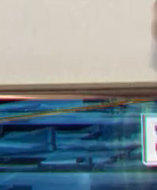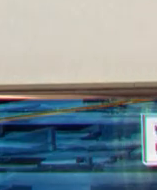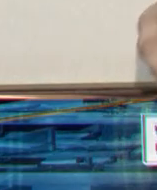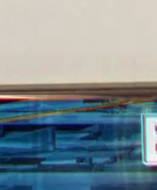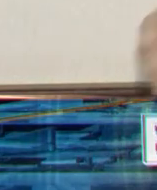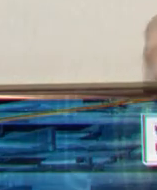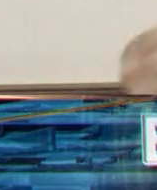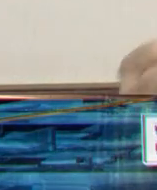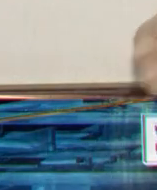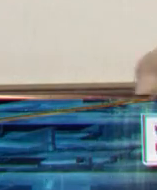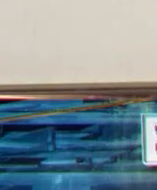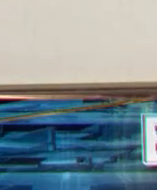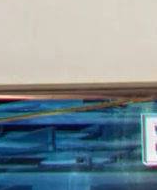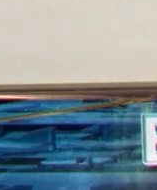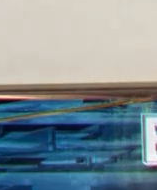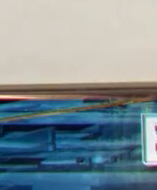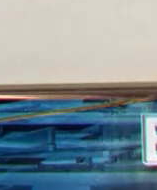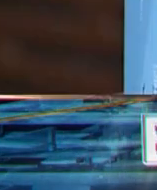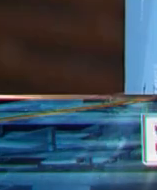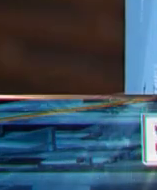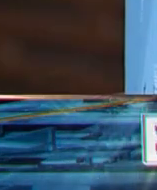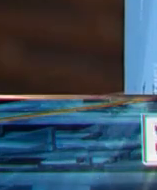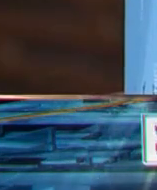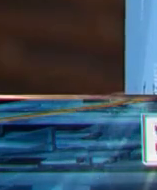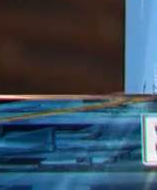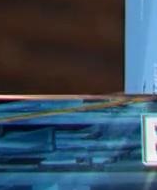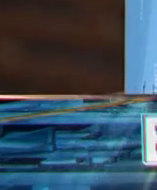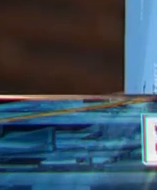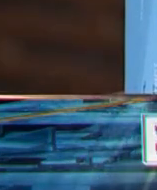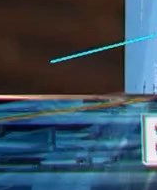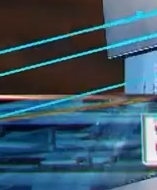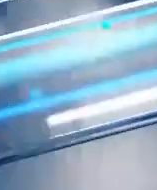Сіздерге сенеміз. Алаңға шыққан сайын тақымды қысып жанкүйер болып отырамыз.